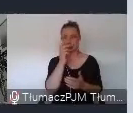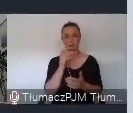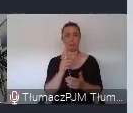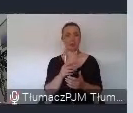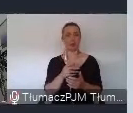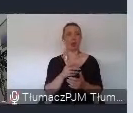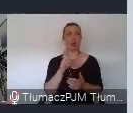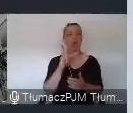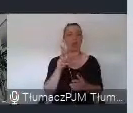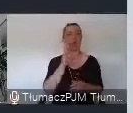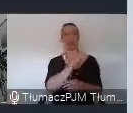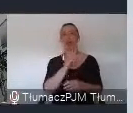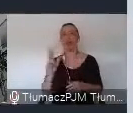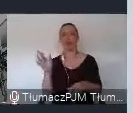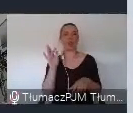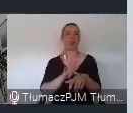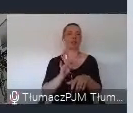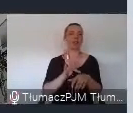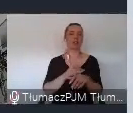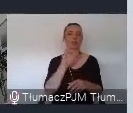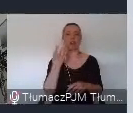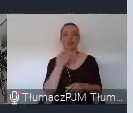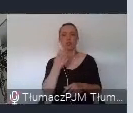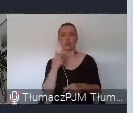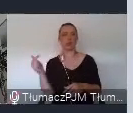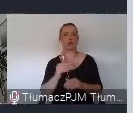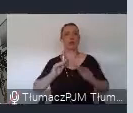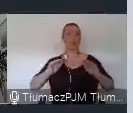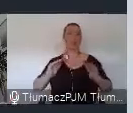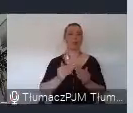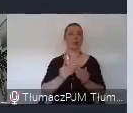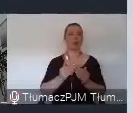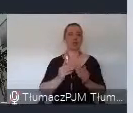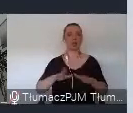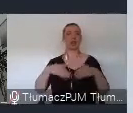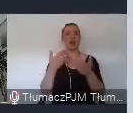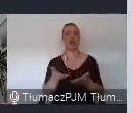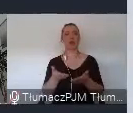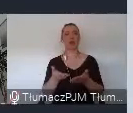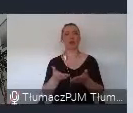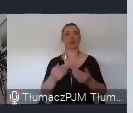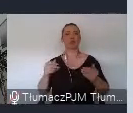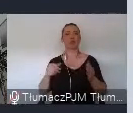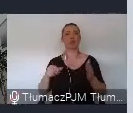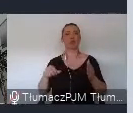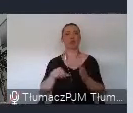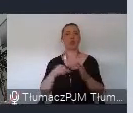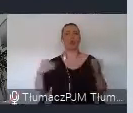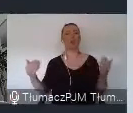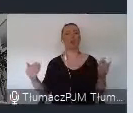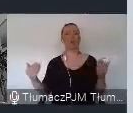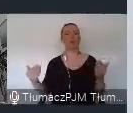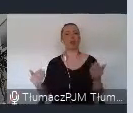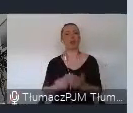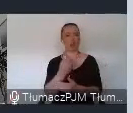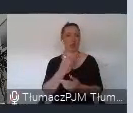każde efektywne ogrzewanie indywidualne musi mieć mniejszy nakład nieodnawialnej energii pierwotnej niż dostępny system ciepłowniczy. To jest